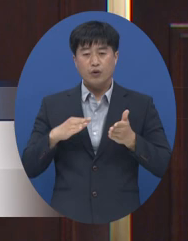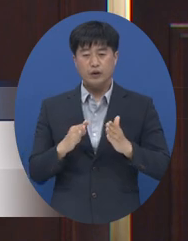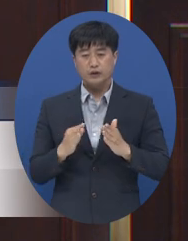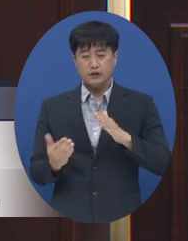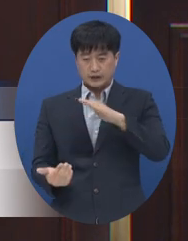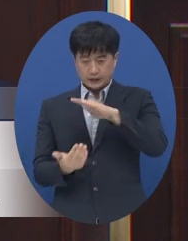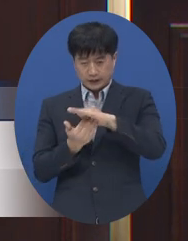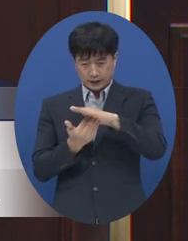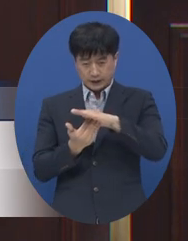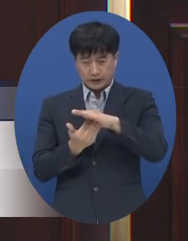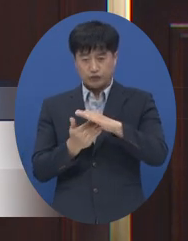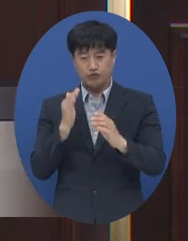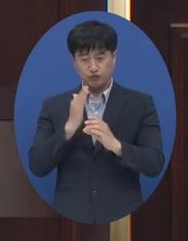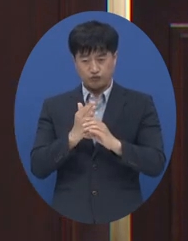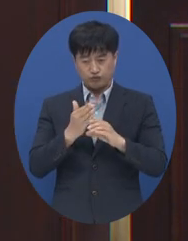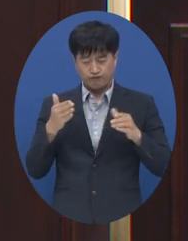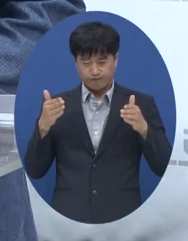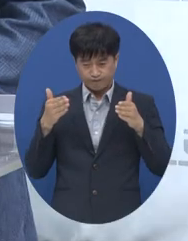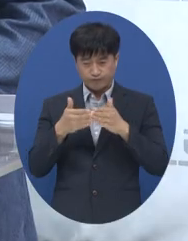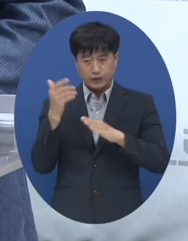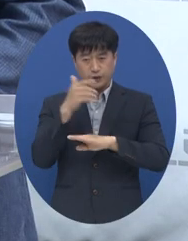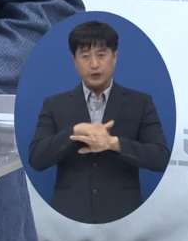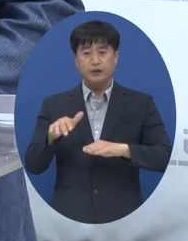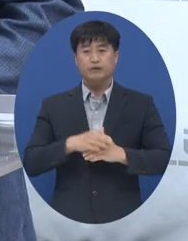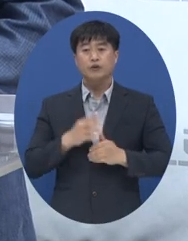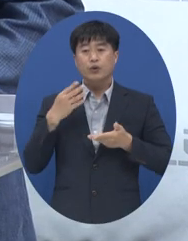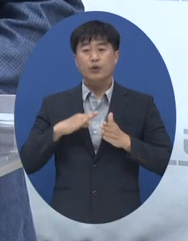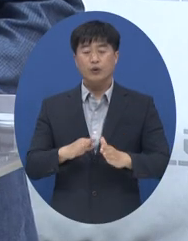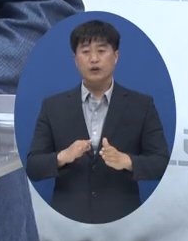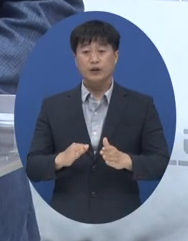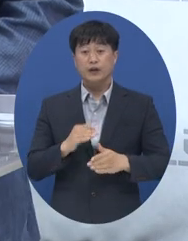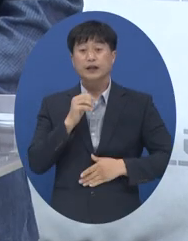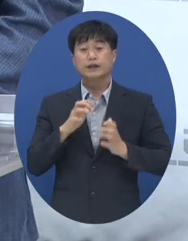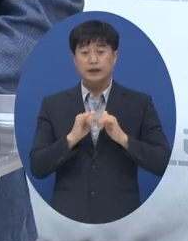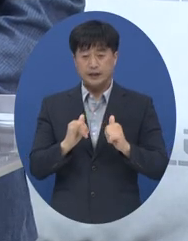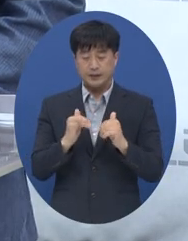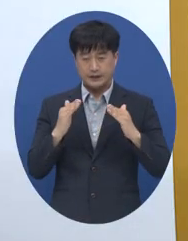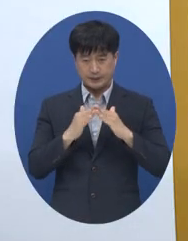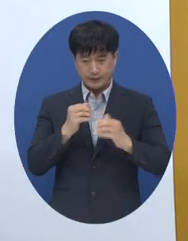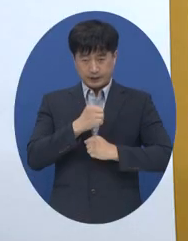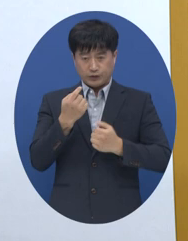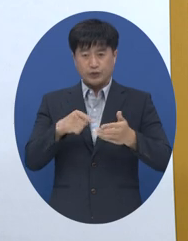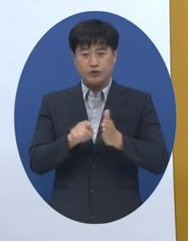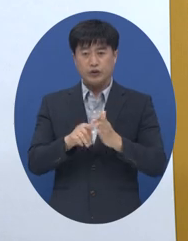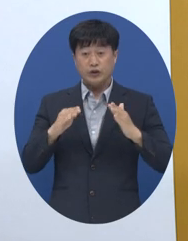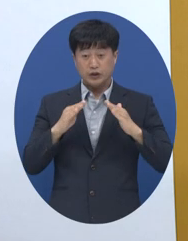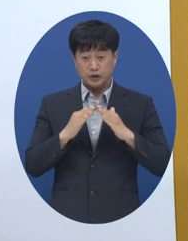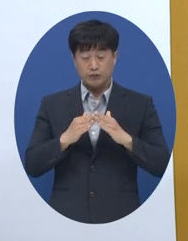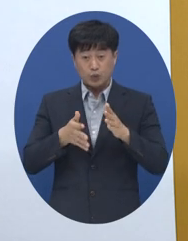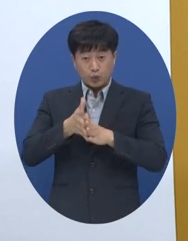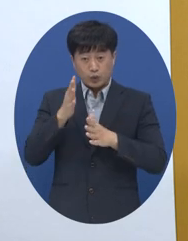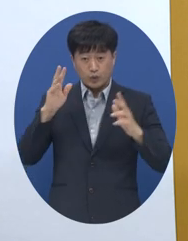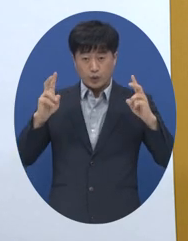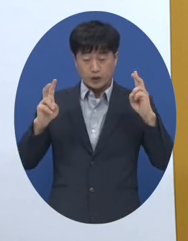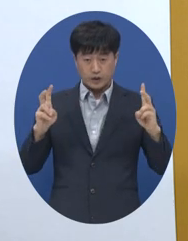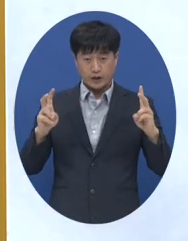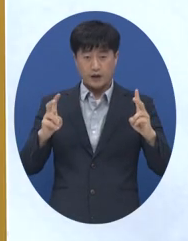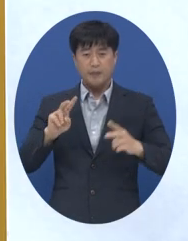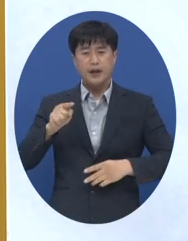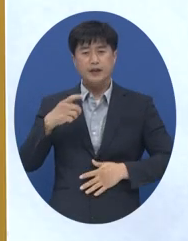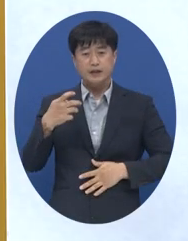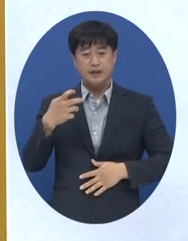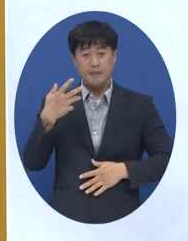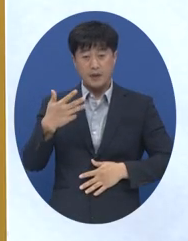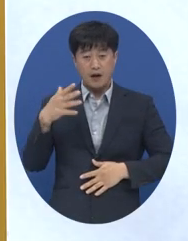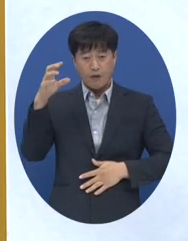실현에 중점을 두고 편성하였습니다. 경기도는 서민 주거 안정을 위해 경기주택도시공사에 178억